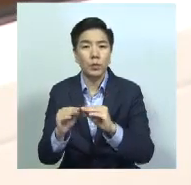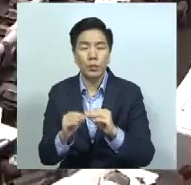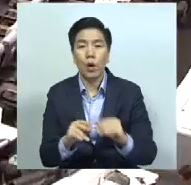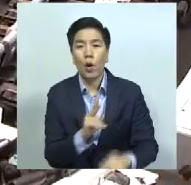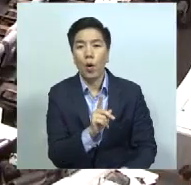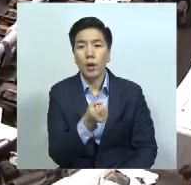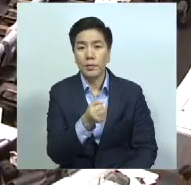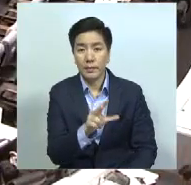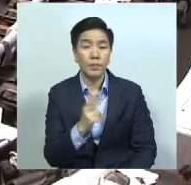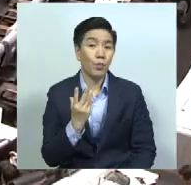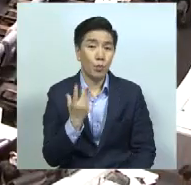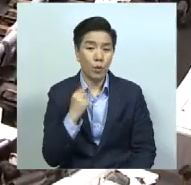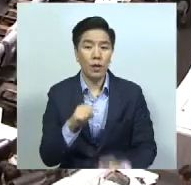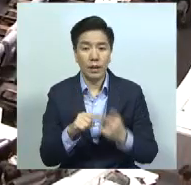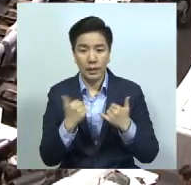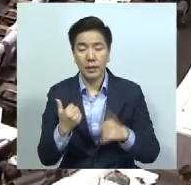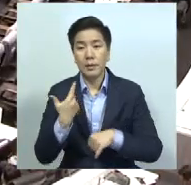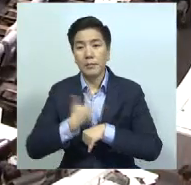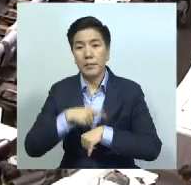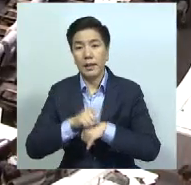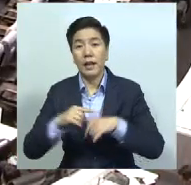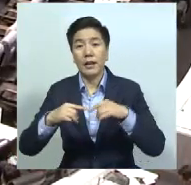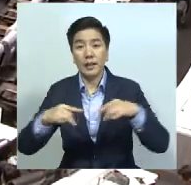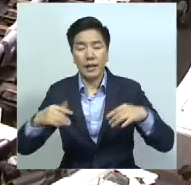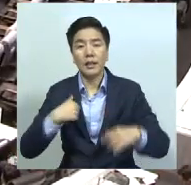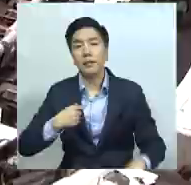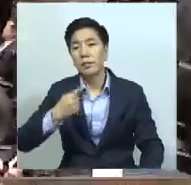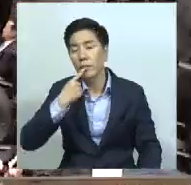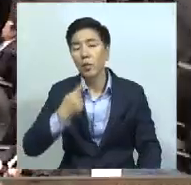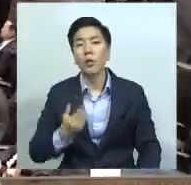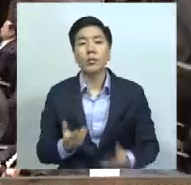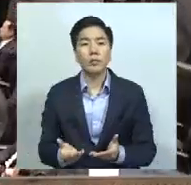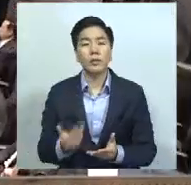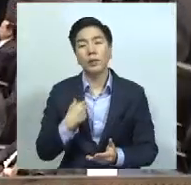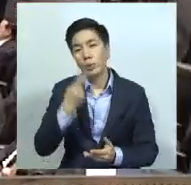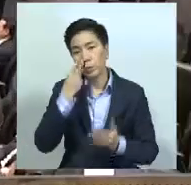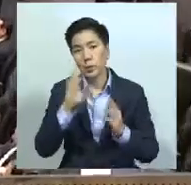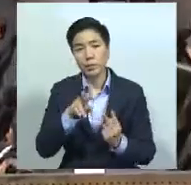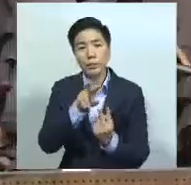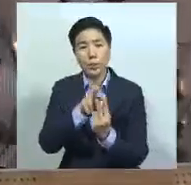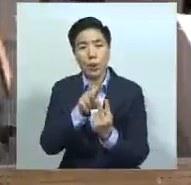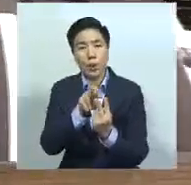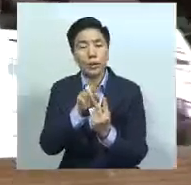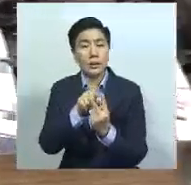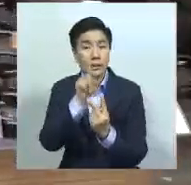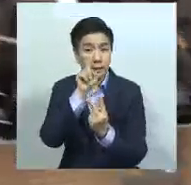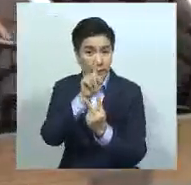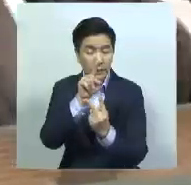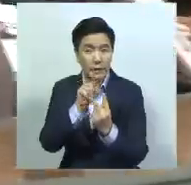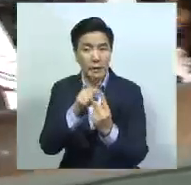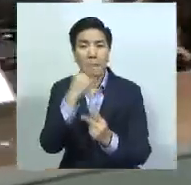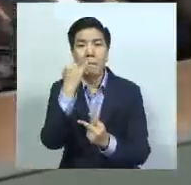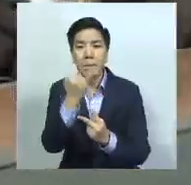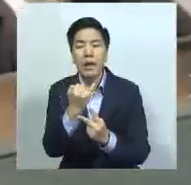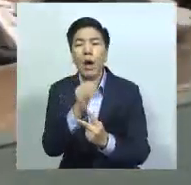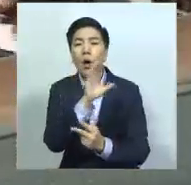ข้อที่13เมื่อวานนี้ประธานวิปฝ่ายค้านนะคะก็บอกว่ามองได้2แง่ค่ะแง่แรกก็คือเป็นความ